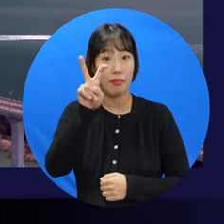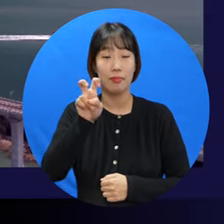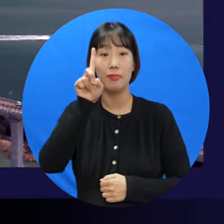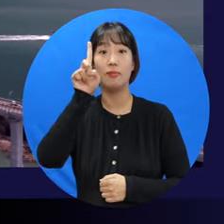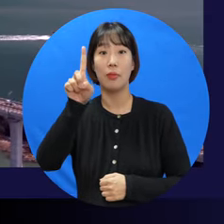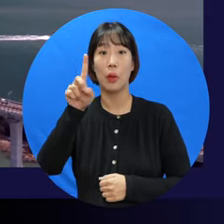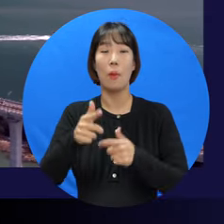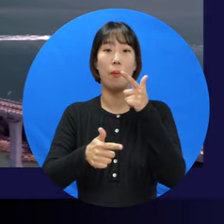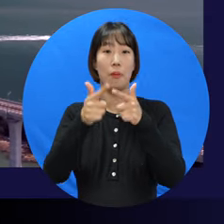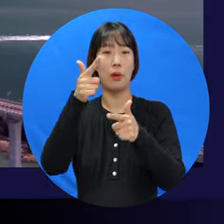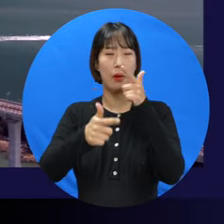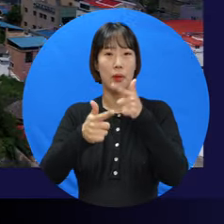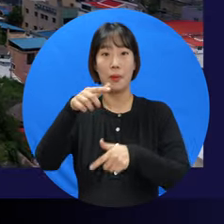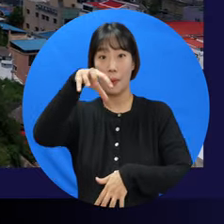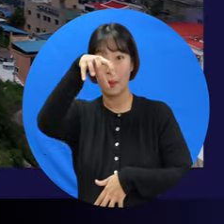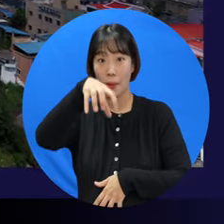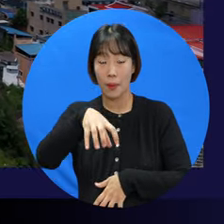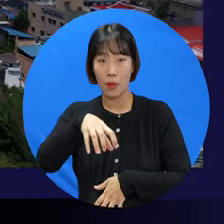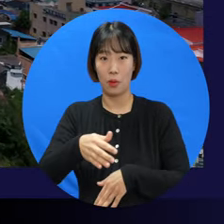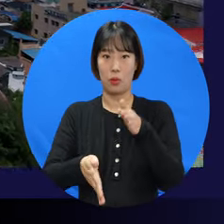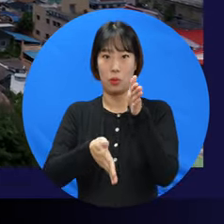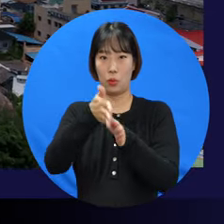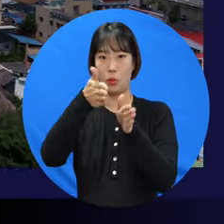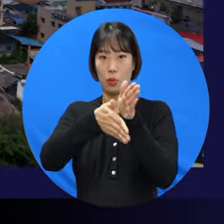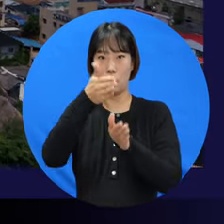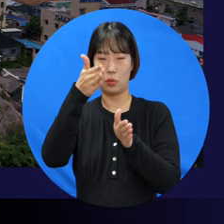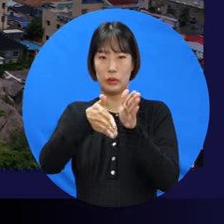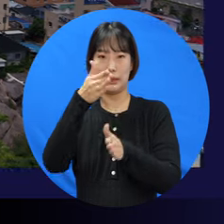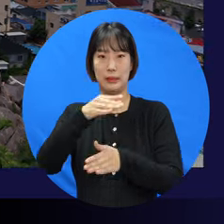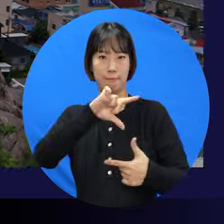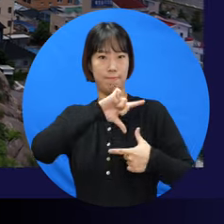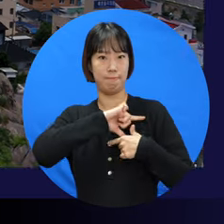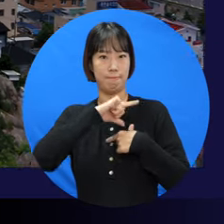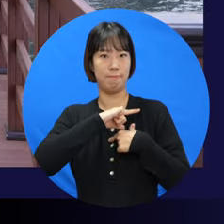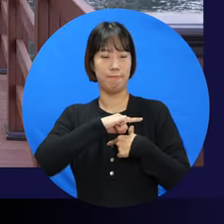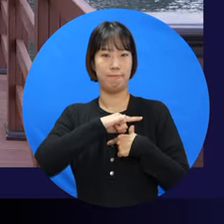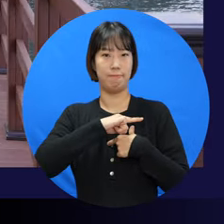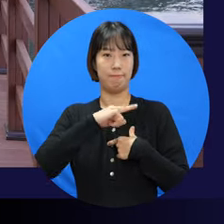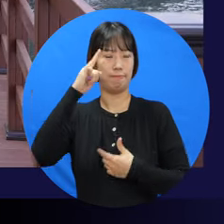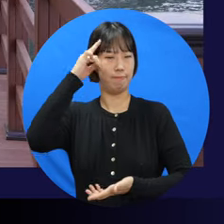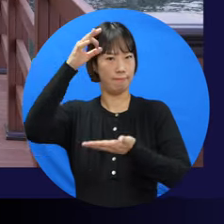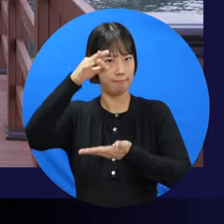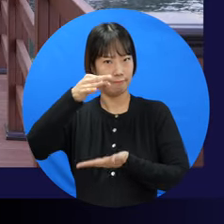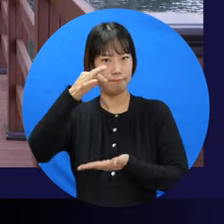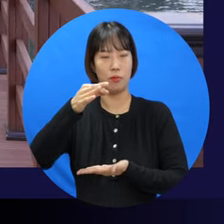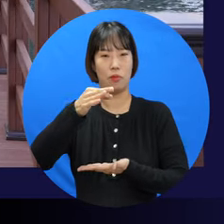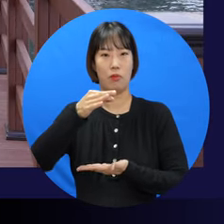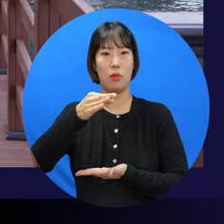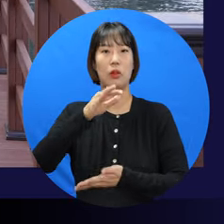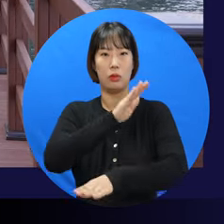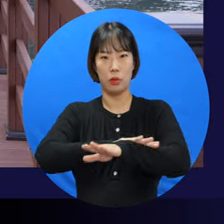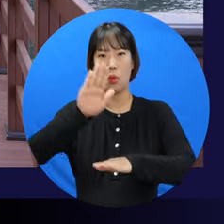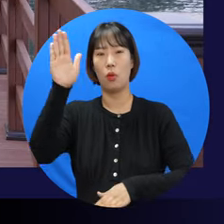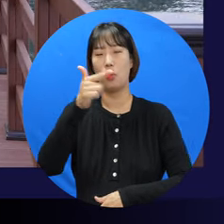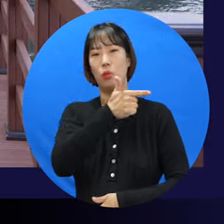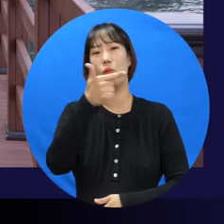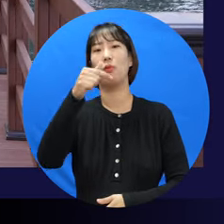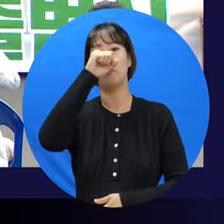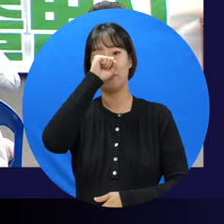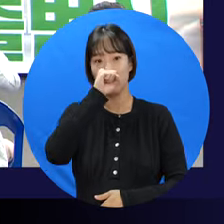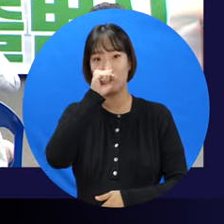2021년 은 우리 목포에 경쟁력과 도시브랜드 가치를 한껏 끌어올린 대단히 뜻 기분 한